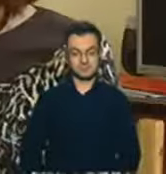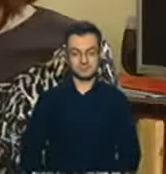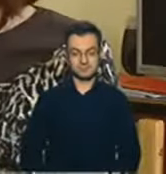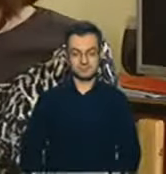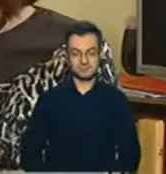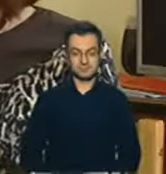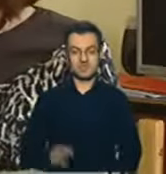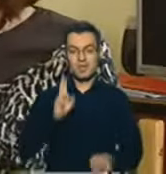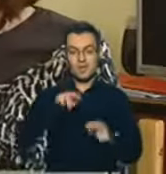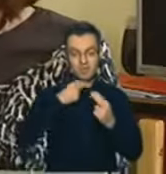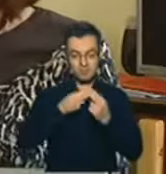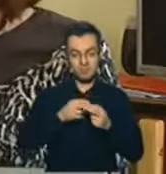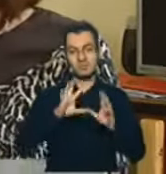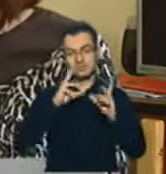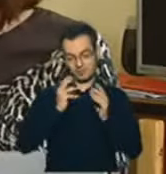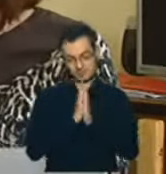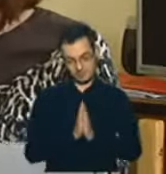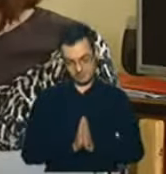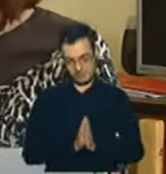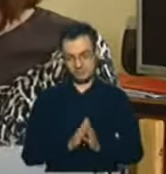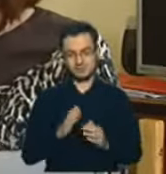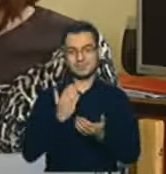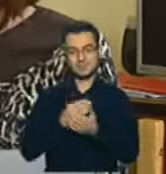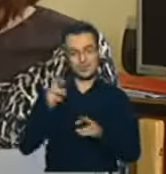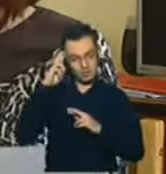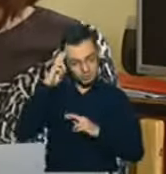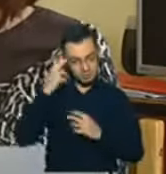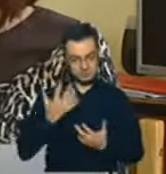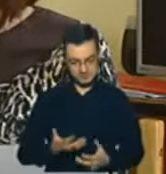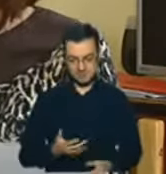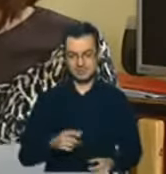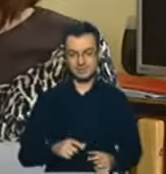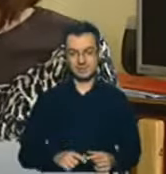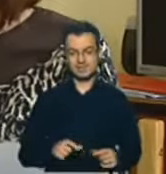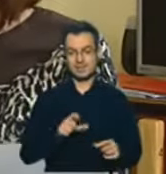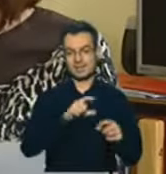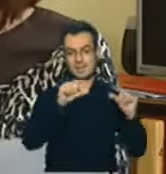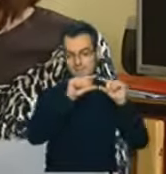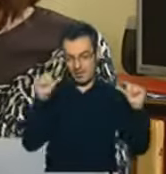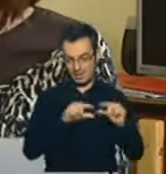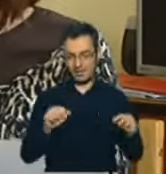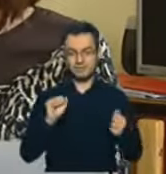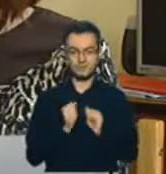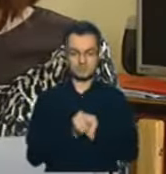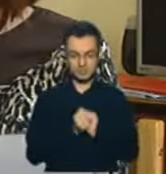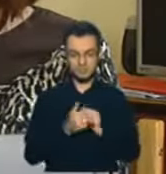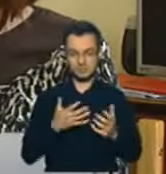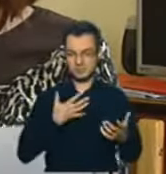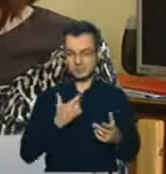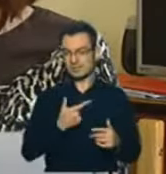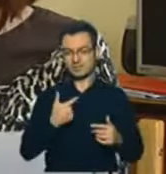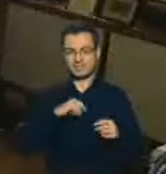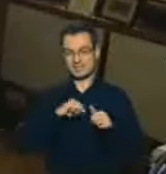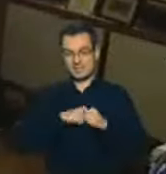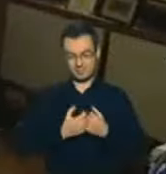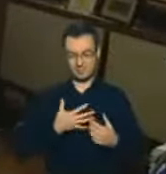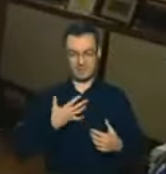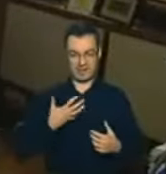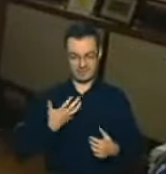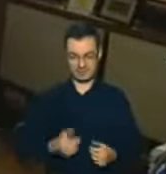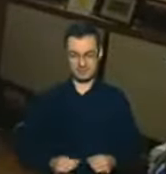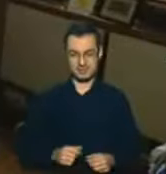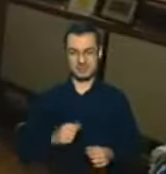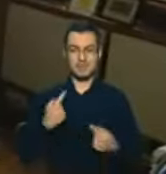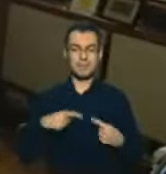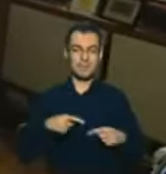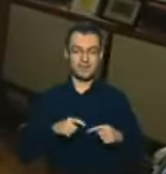O odpowiedź pięknie proszę, byle tylko zrozumiałą. Paragrafów zimna postać zniszczy mi przyjemność całą, bo